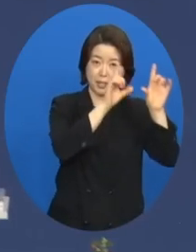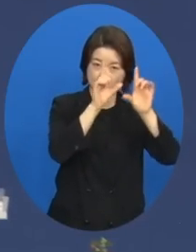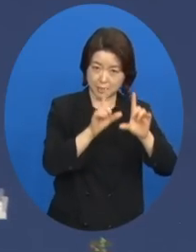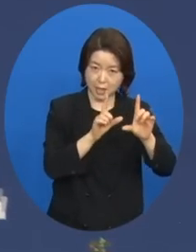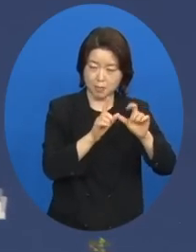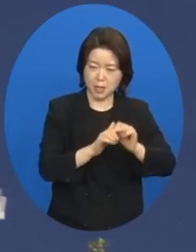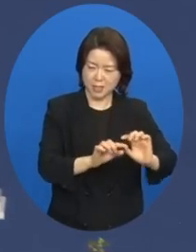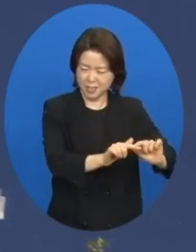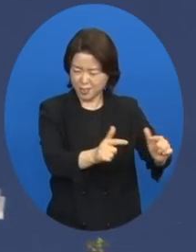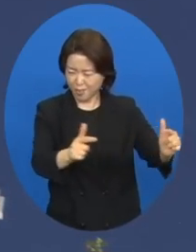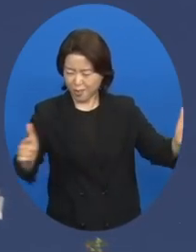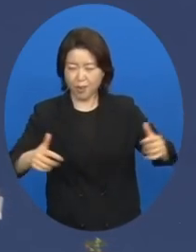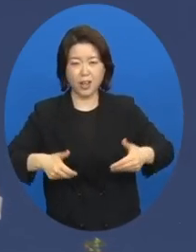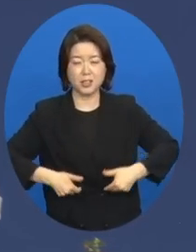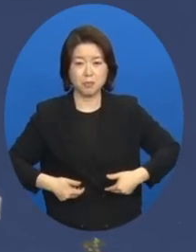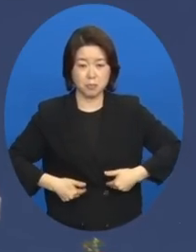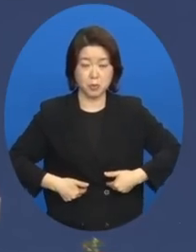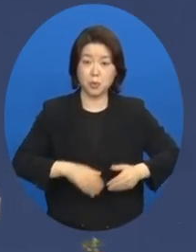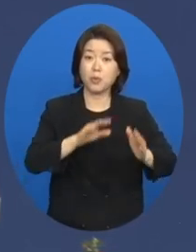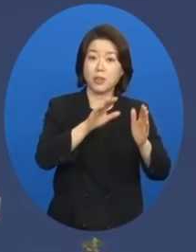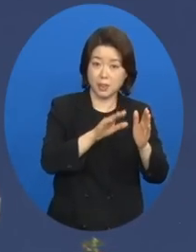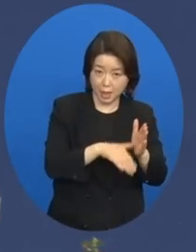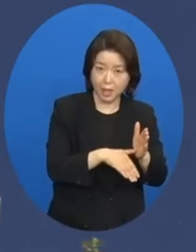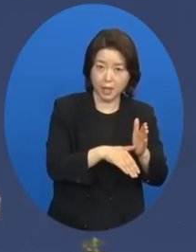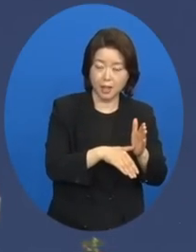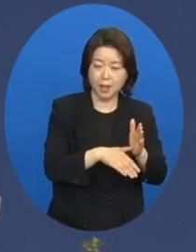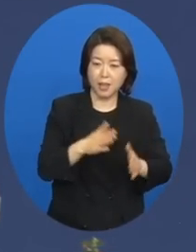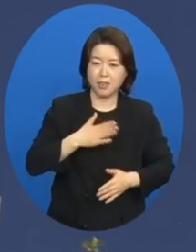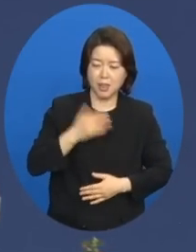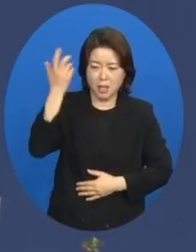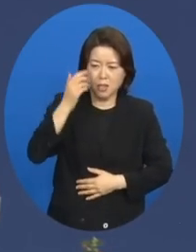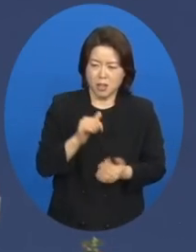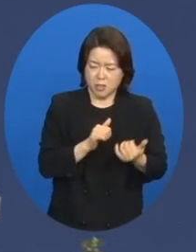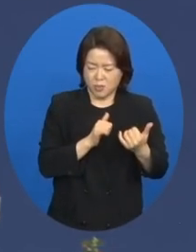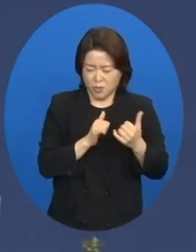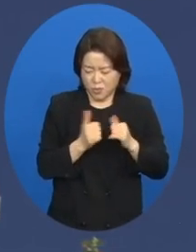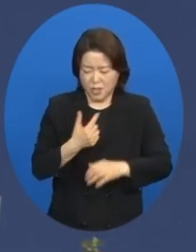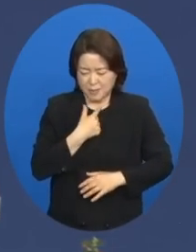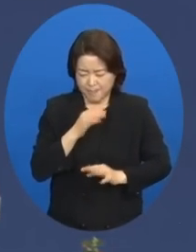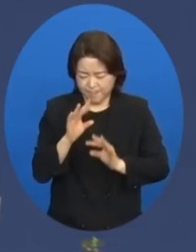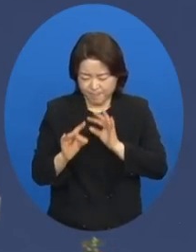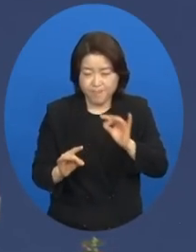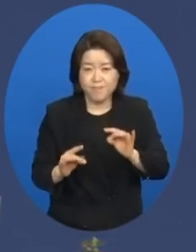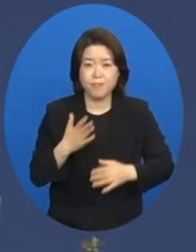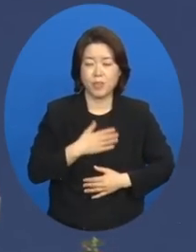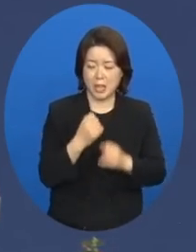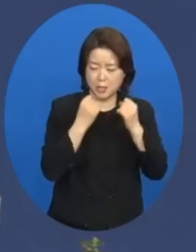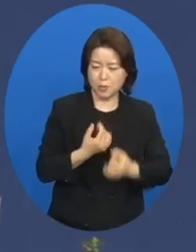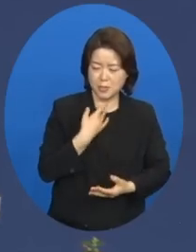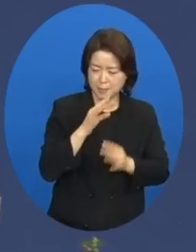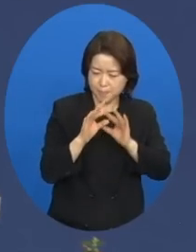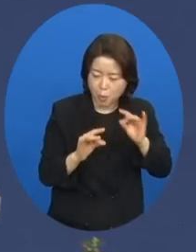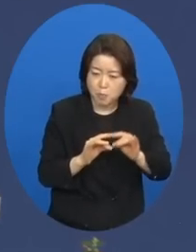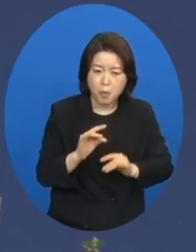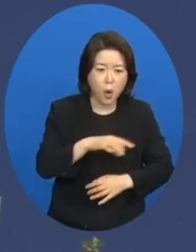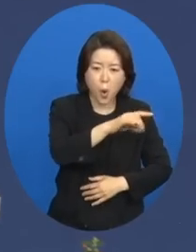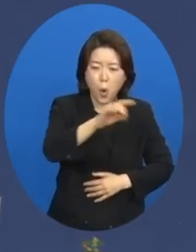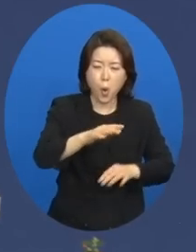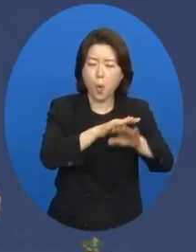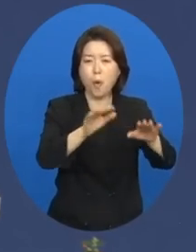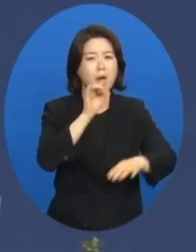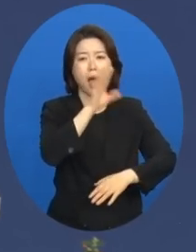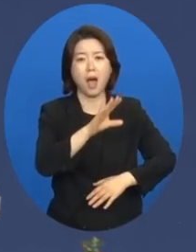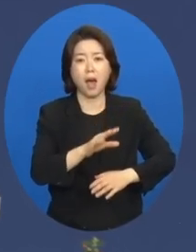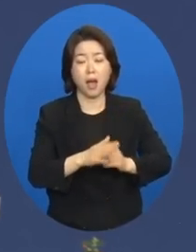그 모든 필요가 있을 때마다, 내 영혼에 죽을 것 같은 목마름, 내 존재의 목마름을 어디서도 해결할 수